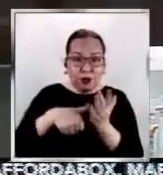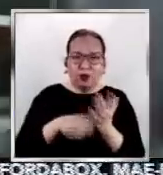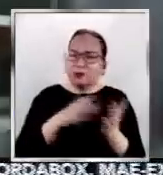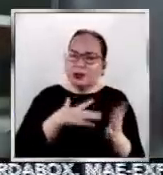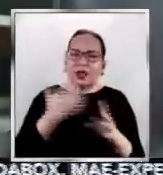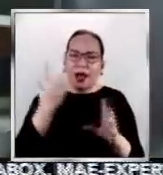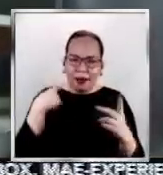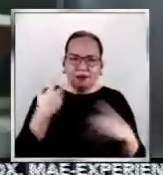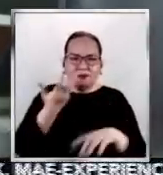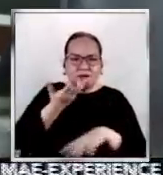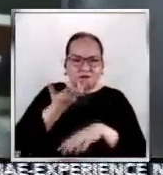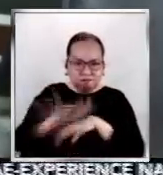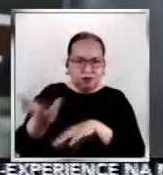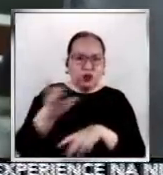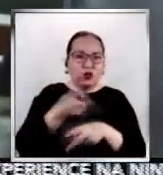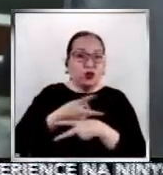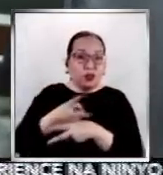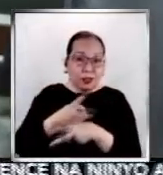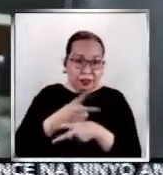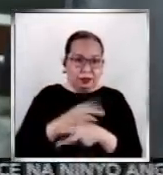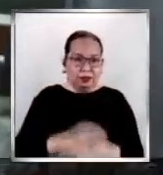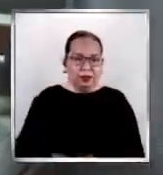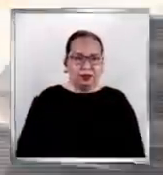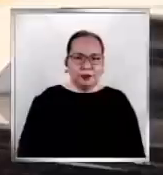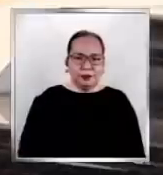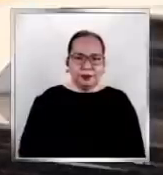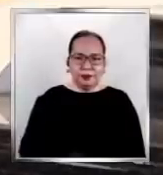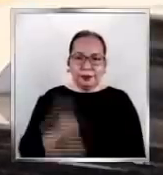Consulta, nakatutok 24 horas.